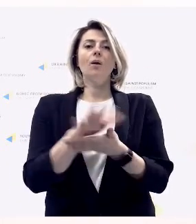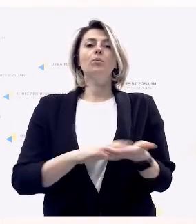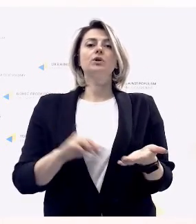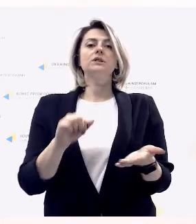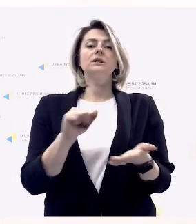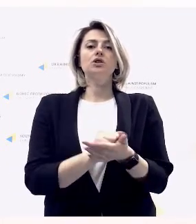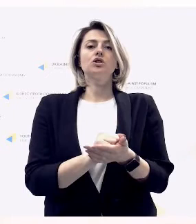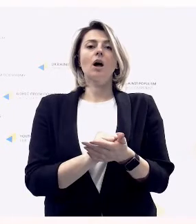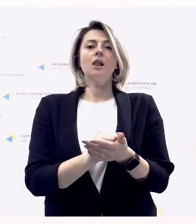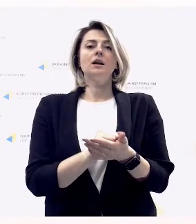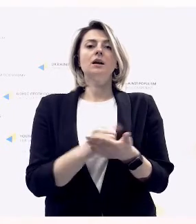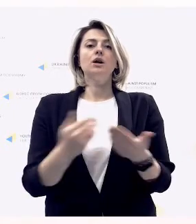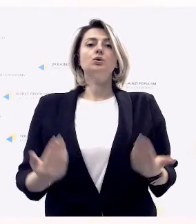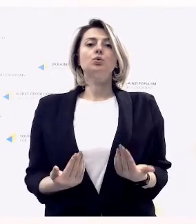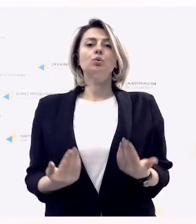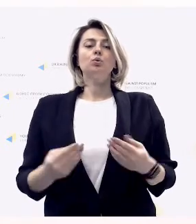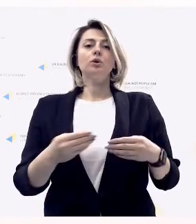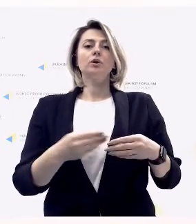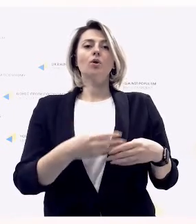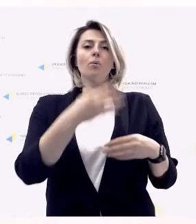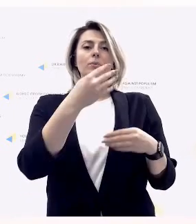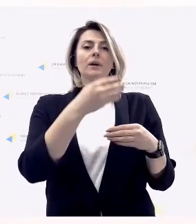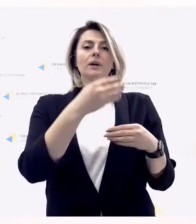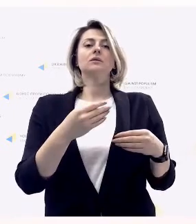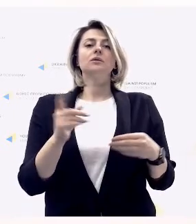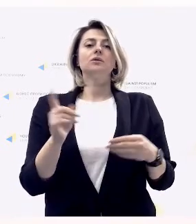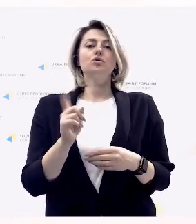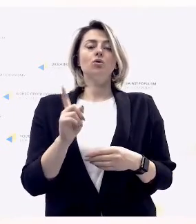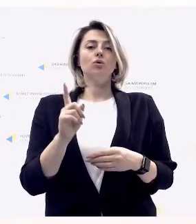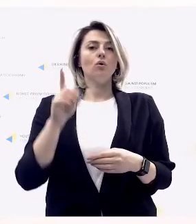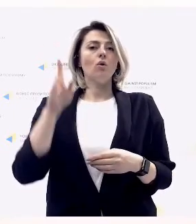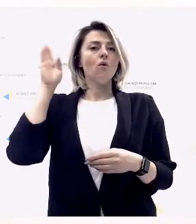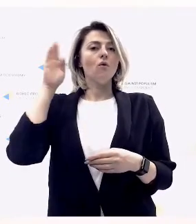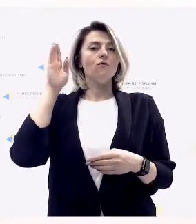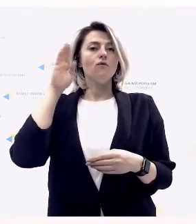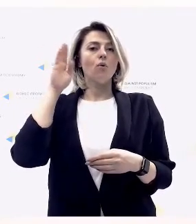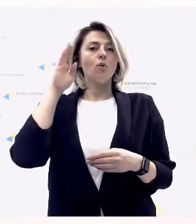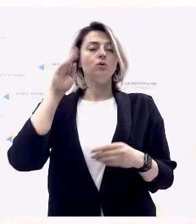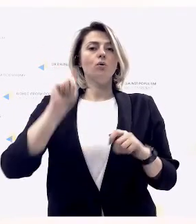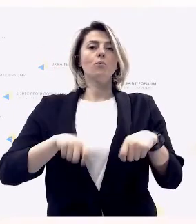структурні об'єкти щодо водопостачання і